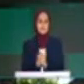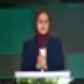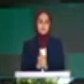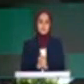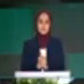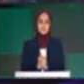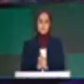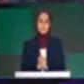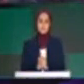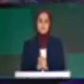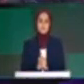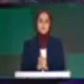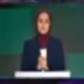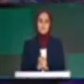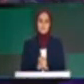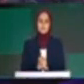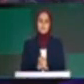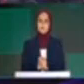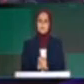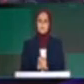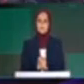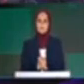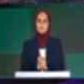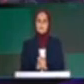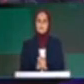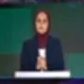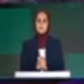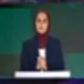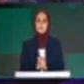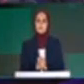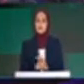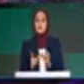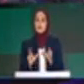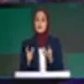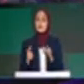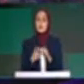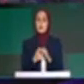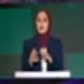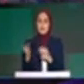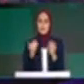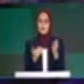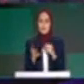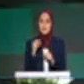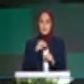انها شغاله كويس، ومحتاجين يشدوا كمان اكتر الفتره دي عشان اللي حصل امبارح ده ما يتكررش.